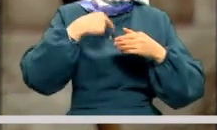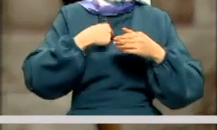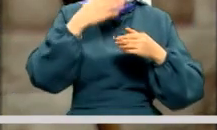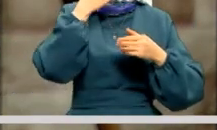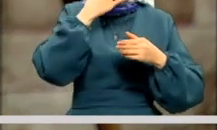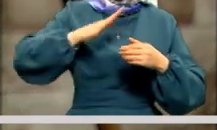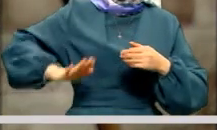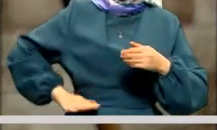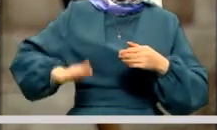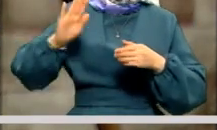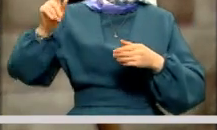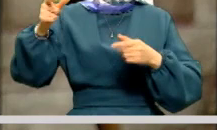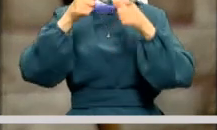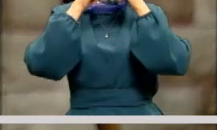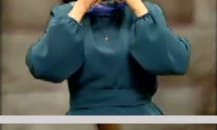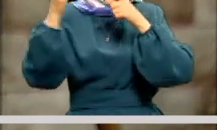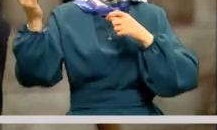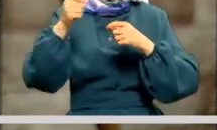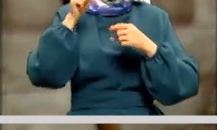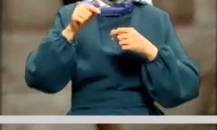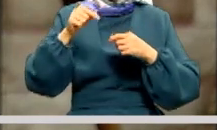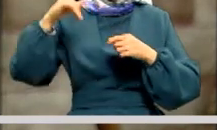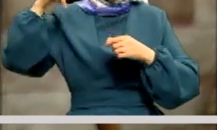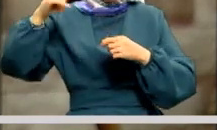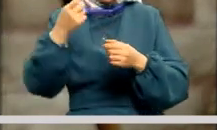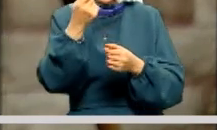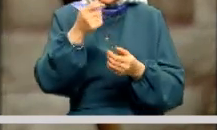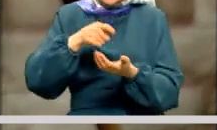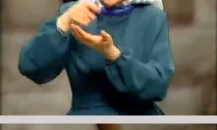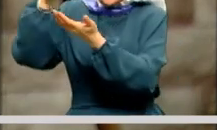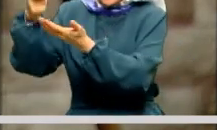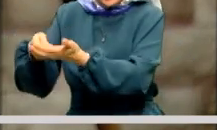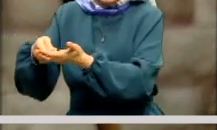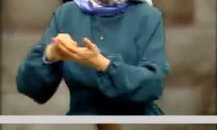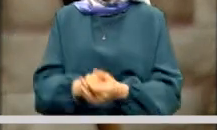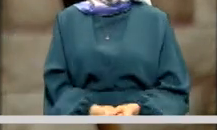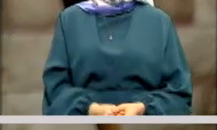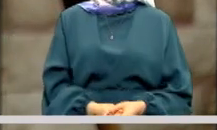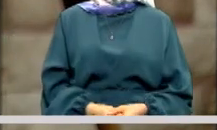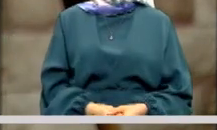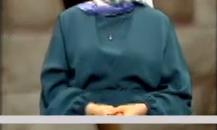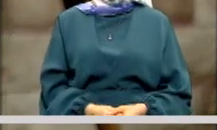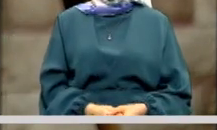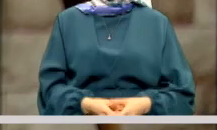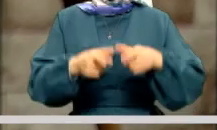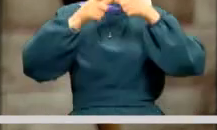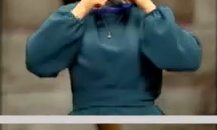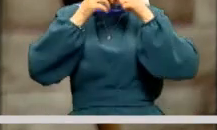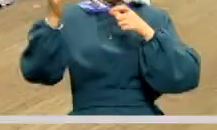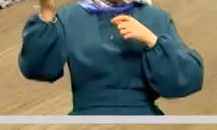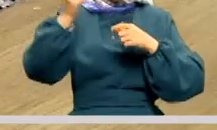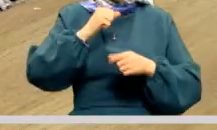gider simiti alır yanına 25 kuruşsa 25 kuruş 50 kuruşsa 50 kuruş parayı bırakır simitimizi alır